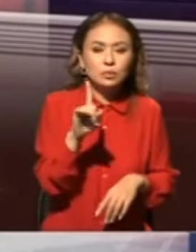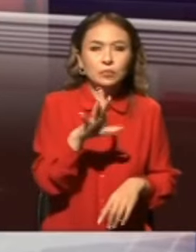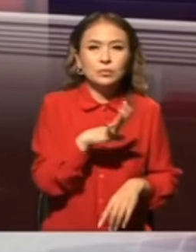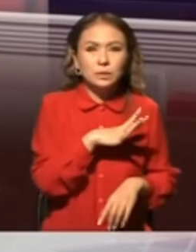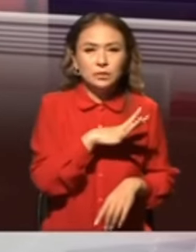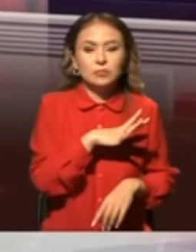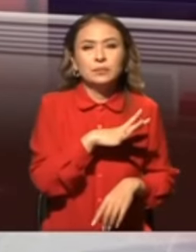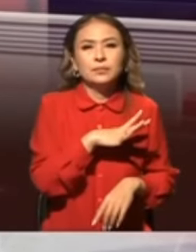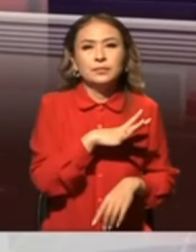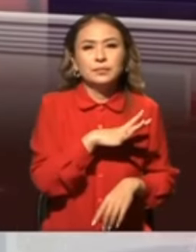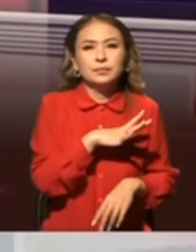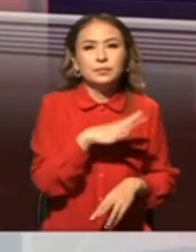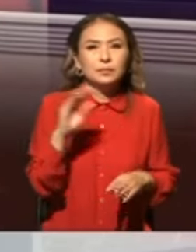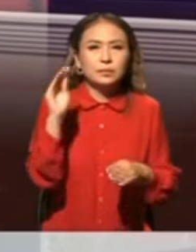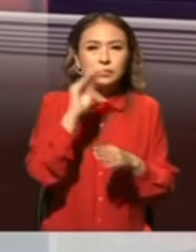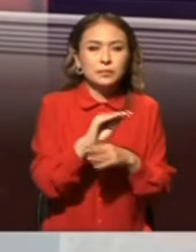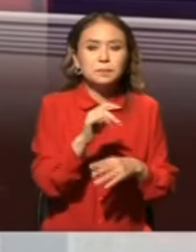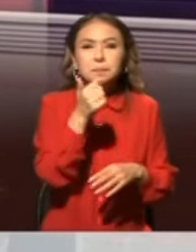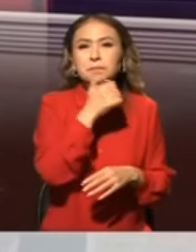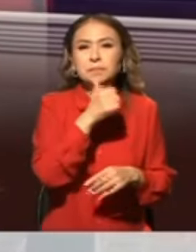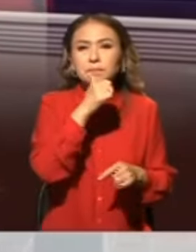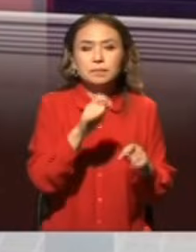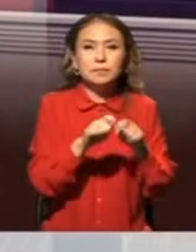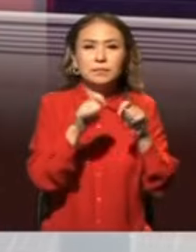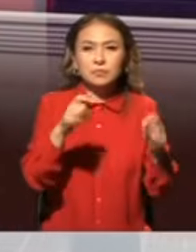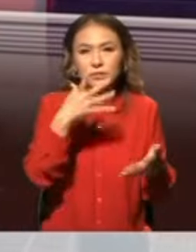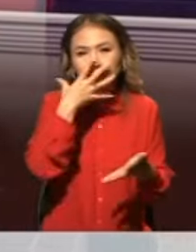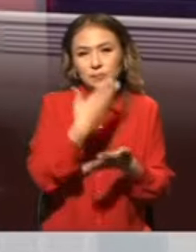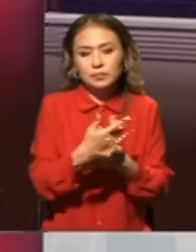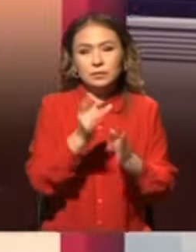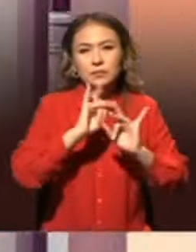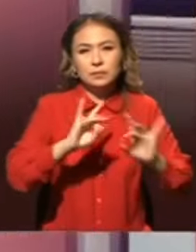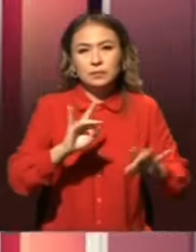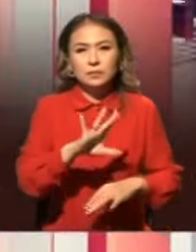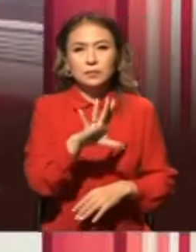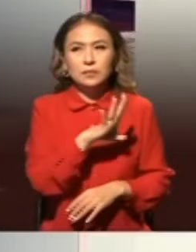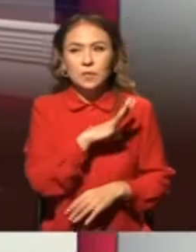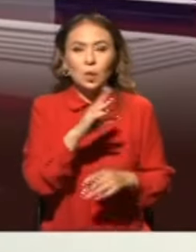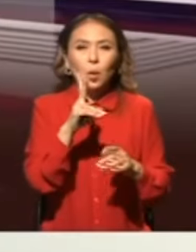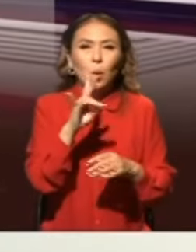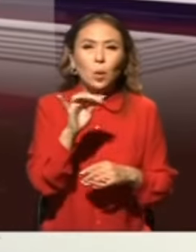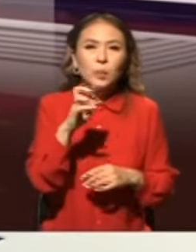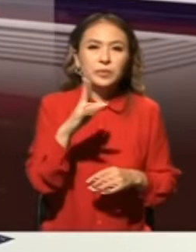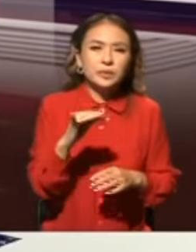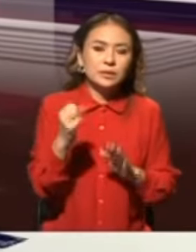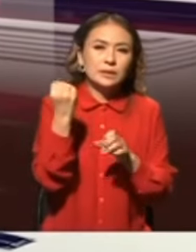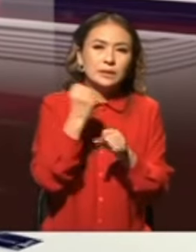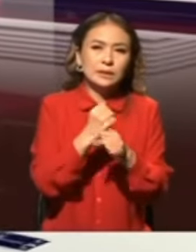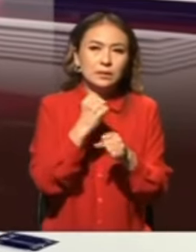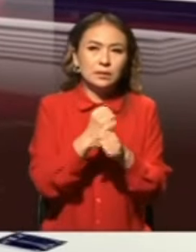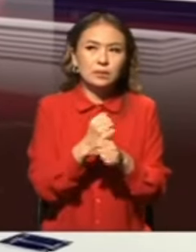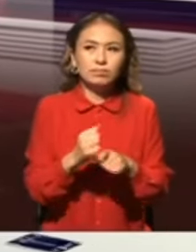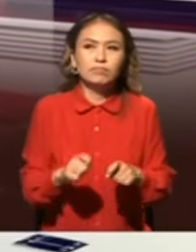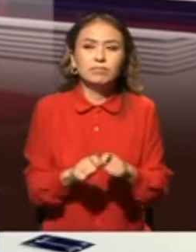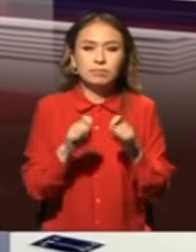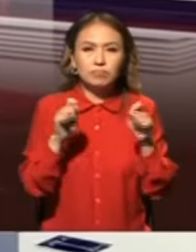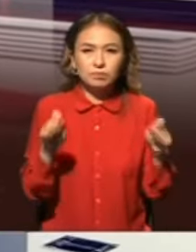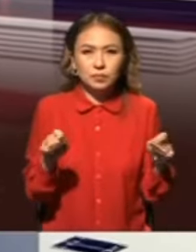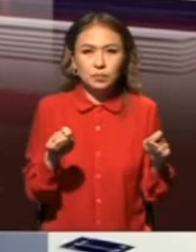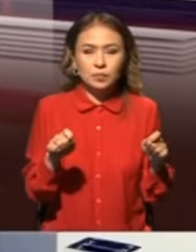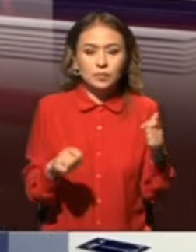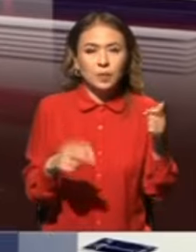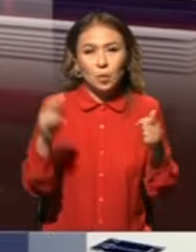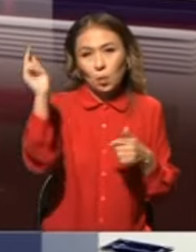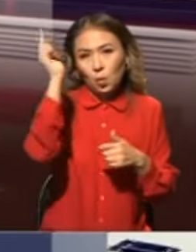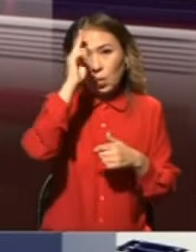түлектерімізді шығардық. Сонымен қатар пилоттық режим ретінде өздеріңіз жаңа айтып отқандай Құлпынай бағыты бойынша кооператив құрылды. Енді